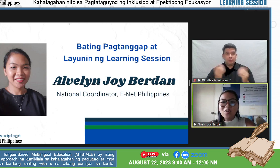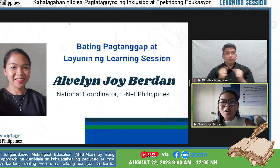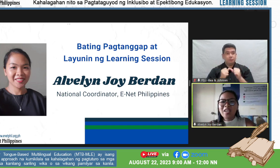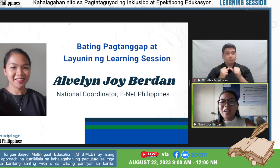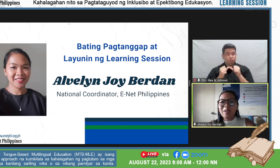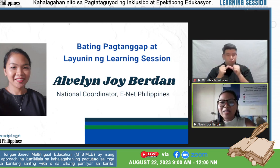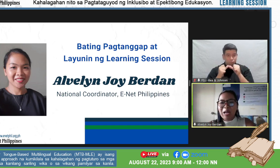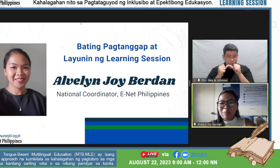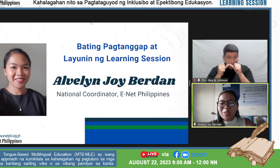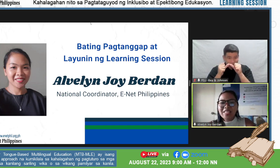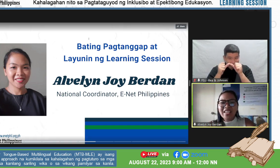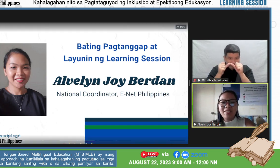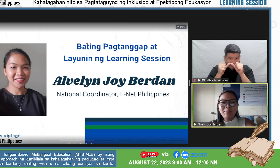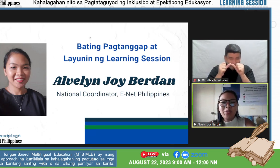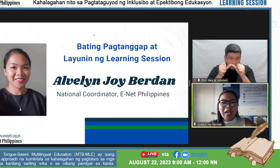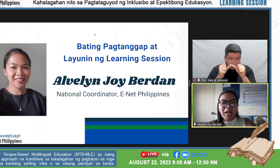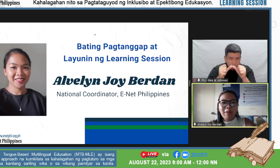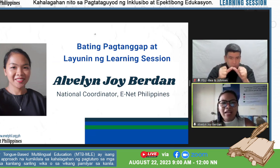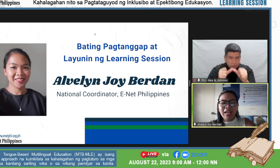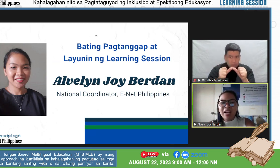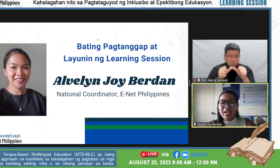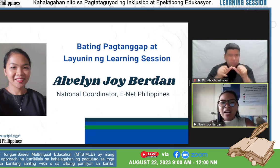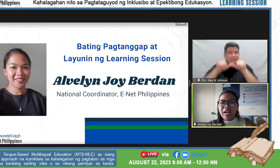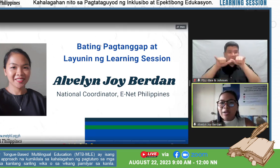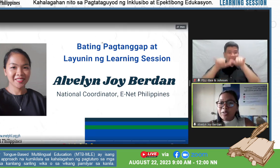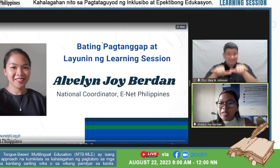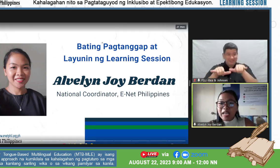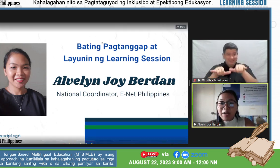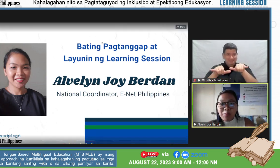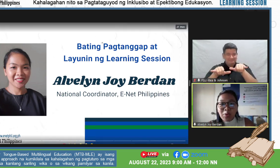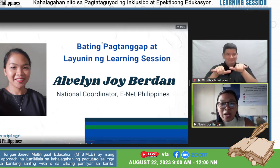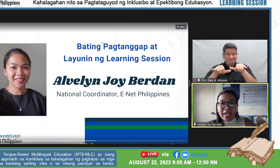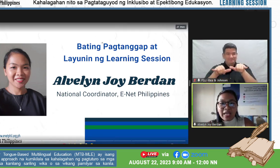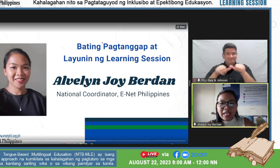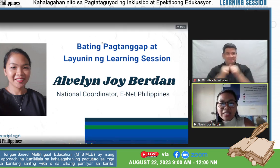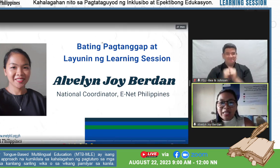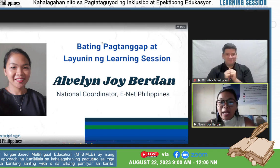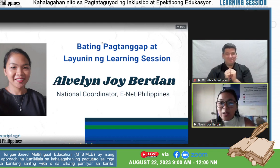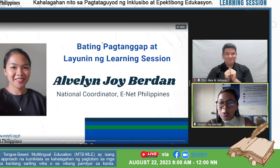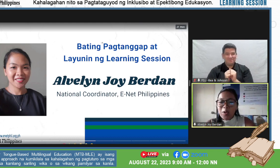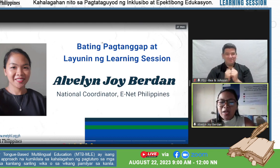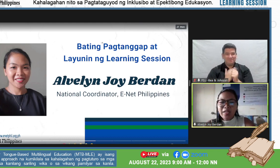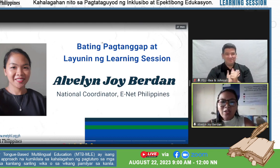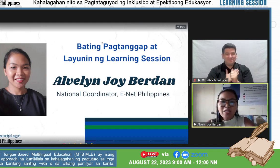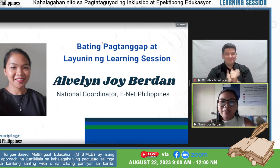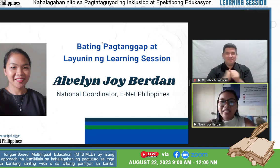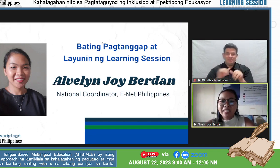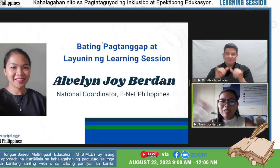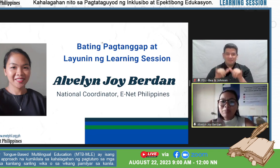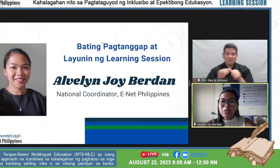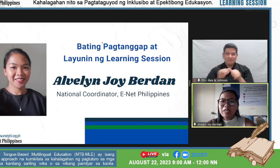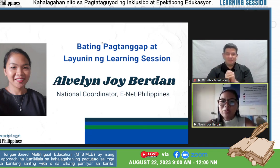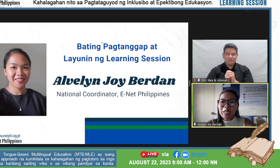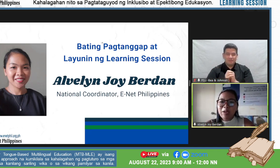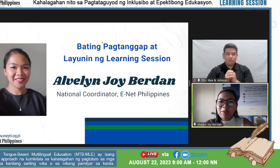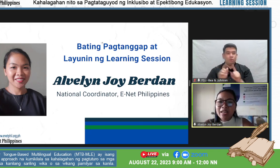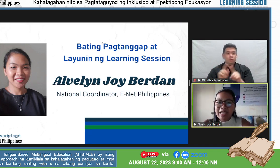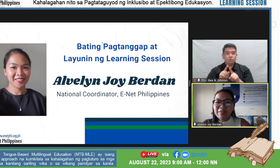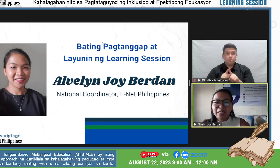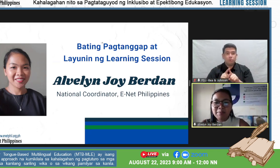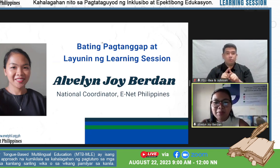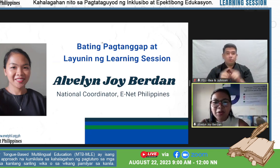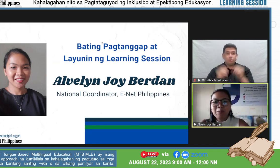magstay kayo hanggang matapos ang programa. Yun nga lang po ay hindi tayo, announcement lang din po, hindi po